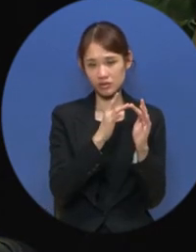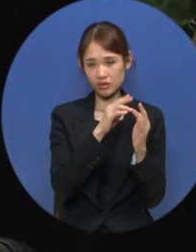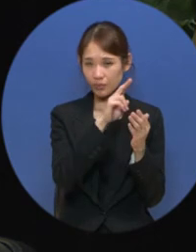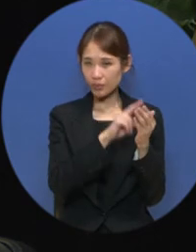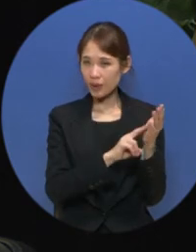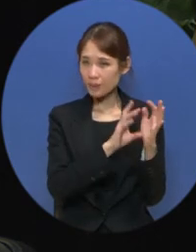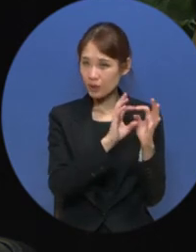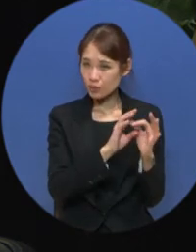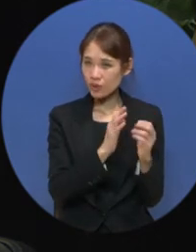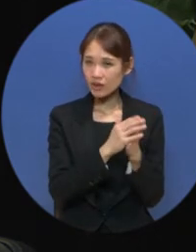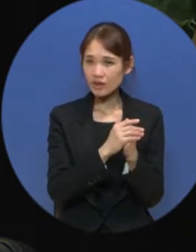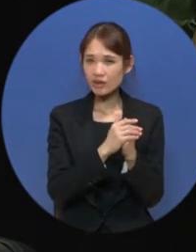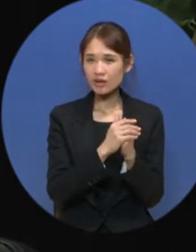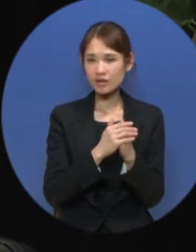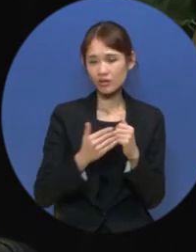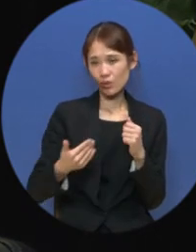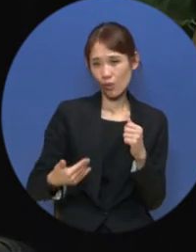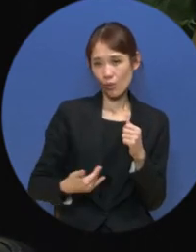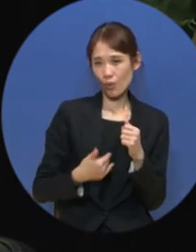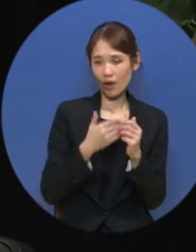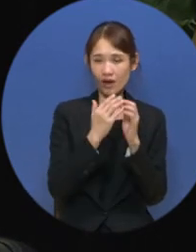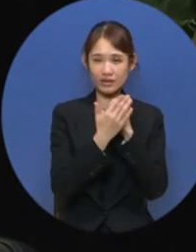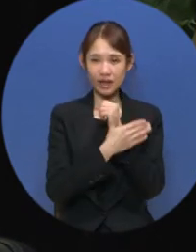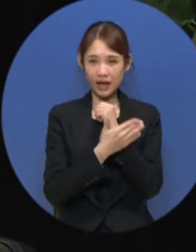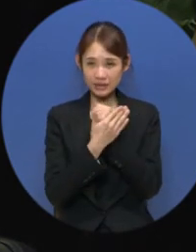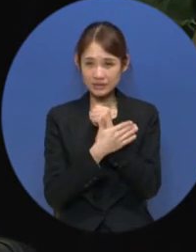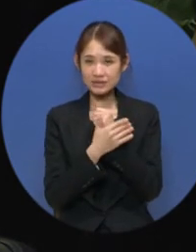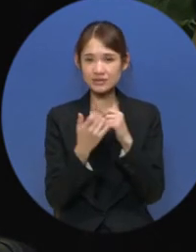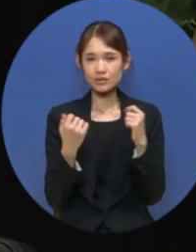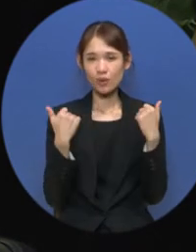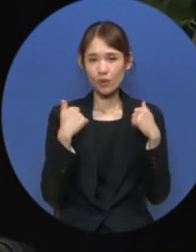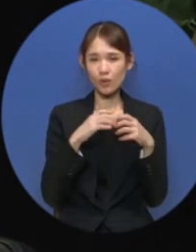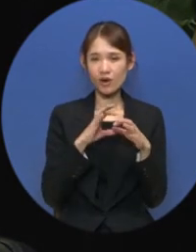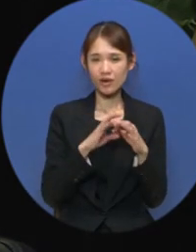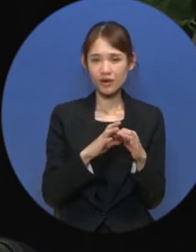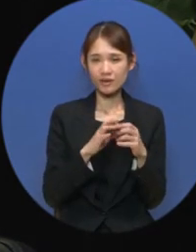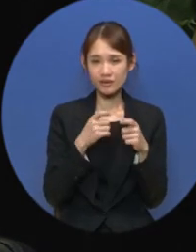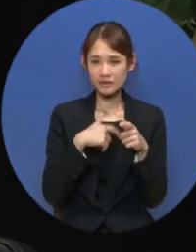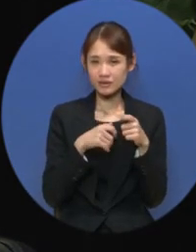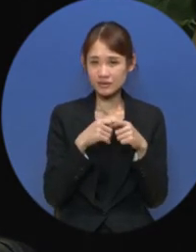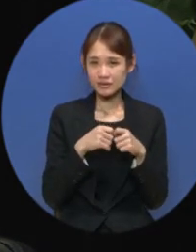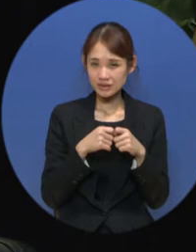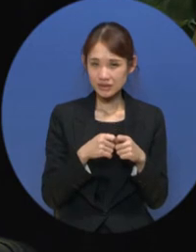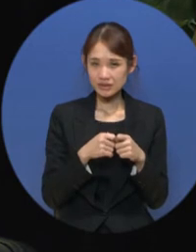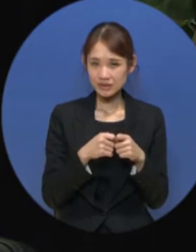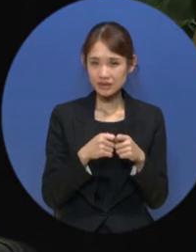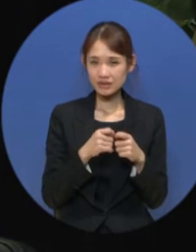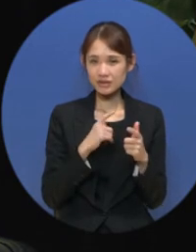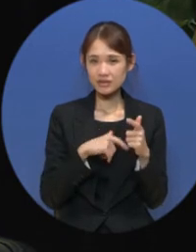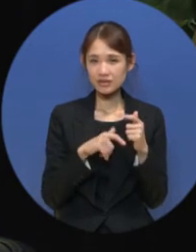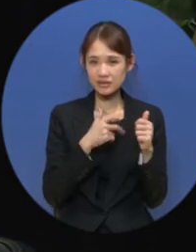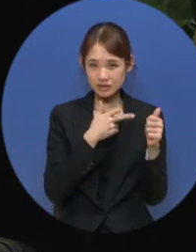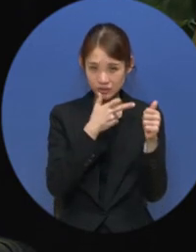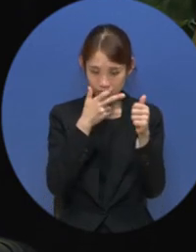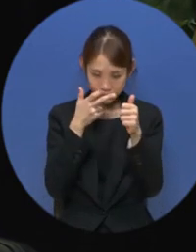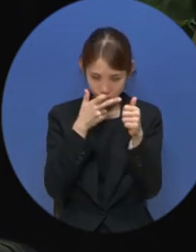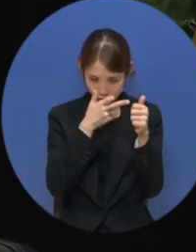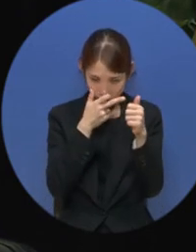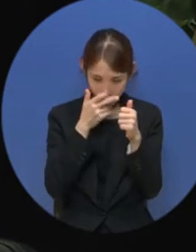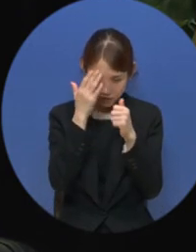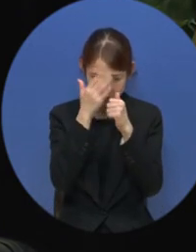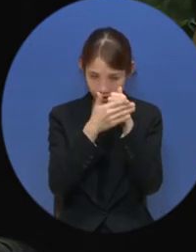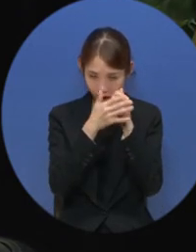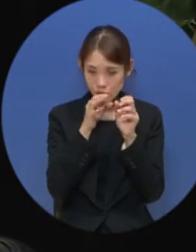되기 때문에 더 화보라든가 네. 아니면은 이제 옷에 그 대한 그 세부적인 디테일한 부분들을